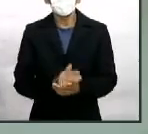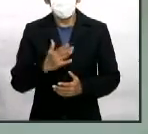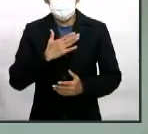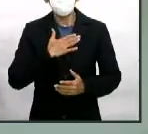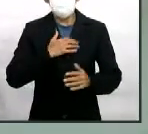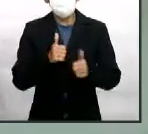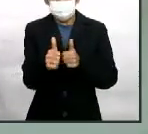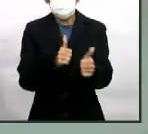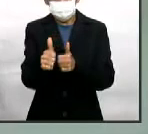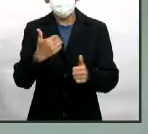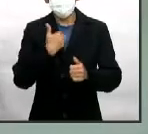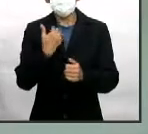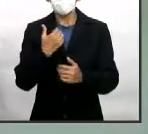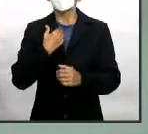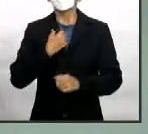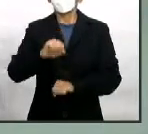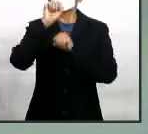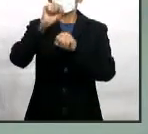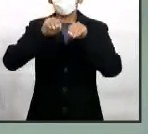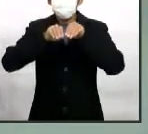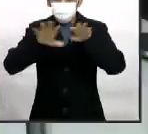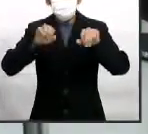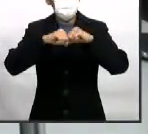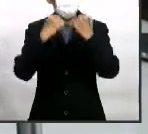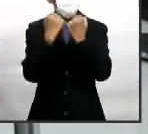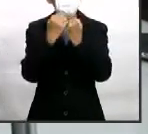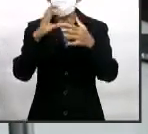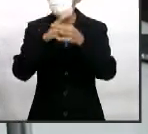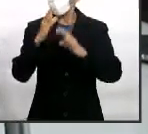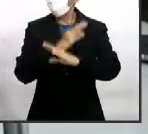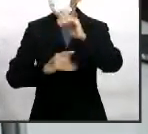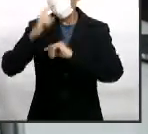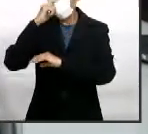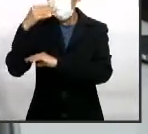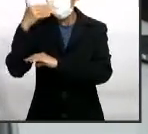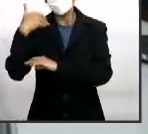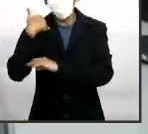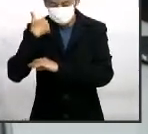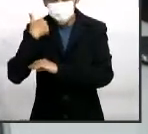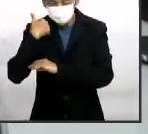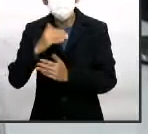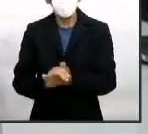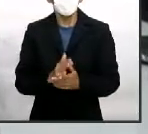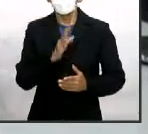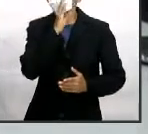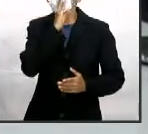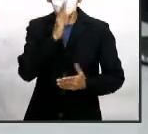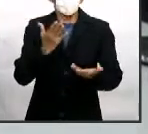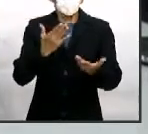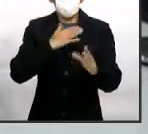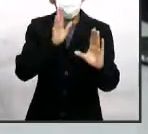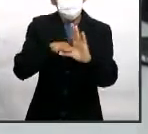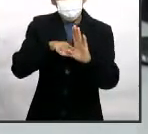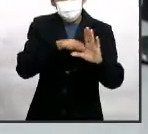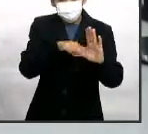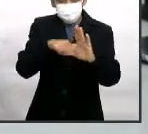นี่ยผมจะจัดแข่งขันเนี่ยผมจะมีการประกาศในเพจของสมาคมใหญ่ของสมาคมกีฬาคนพิการแห่งประเทศไทยในพระบรมราชูปถัมภ์อันนี้เวลาเราจะรับส